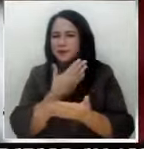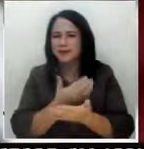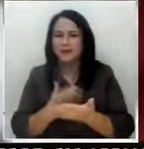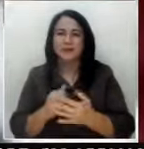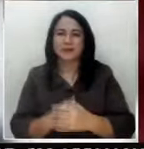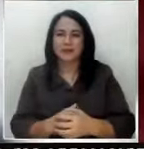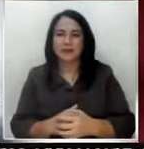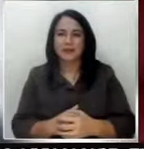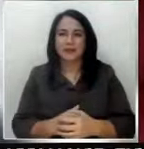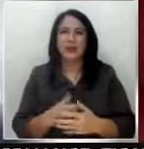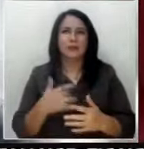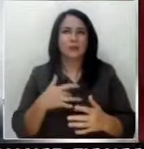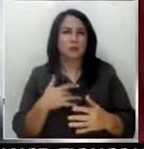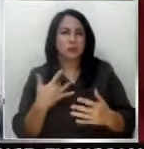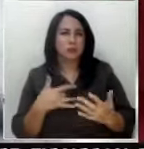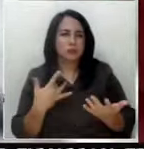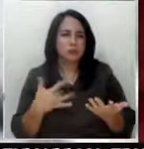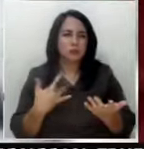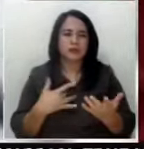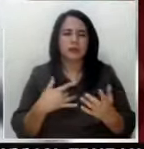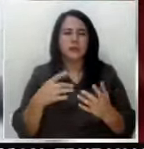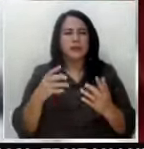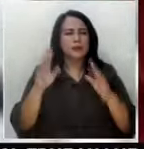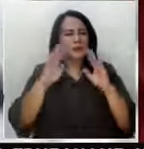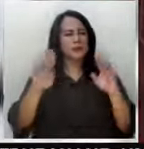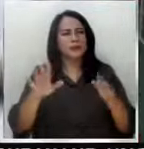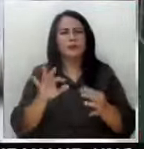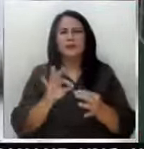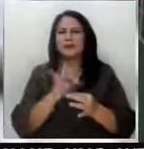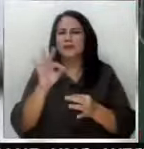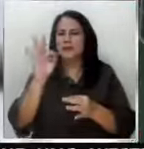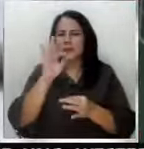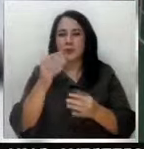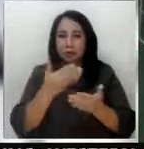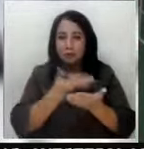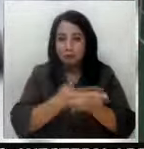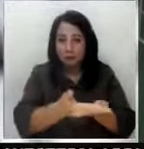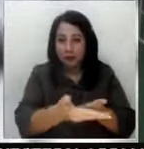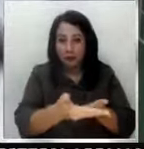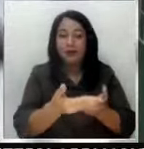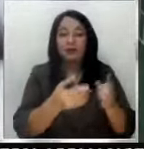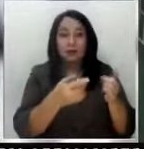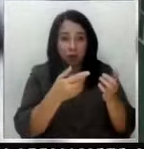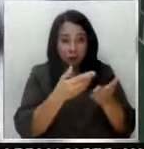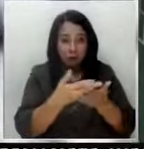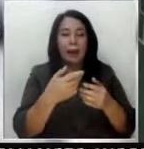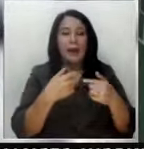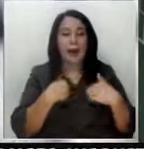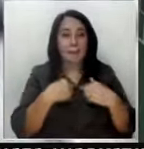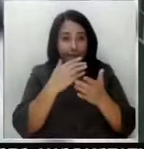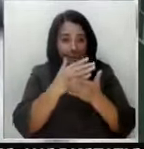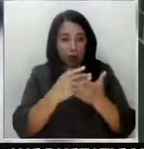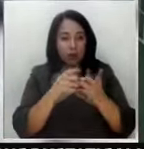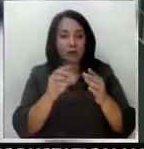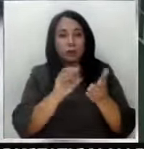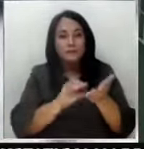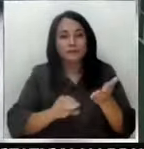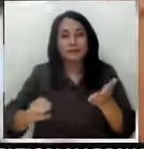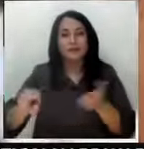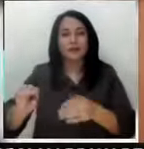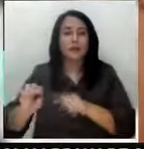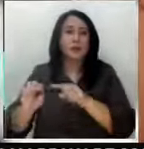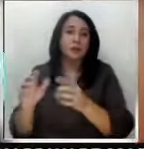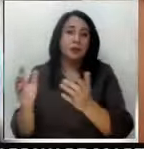Feel na feel ang Christmas spirit dahil sa bawat bibiliin, bahagi ng bayad mo ay mapupunta sa mga